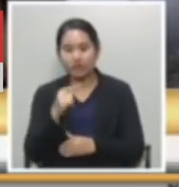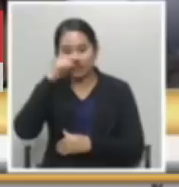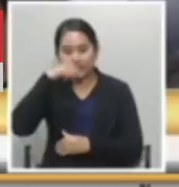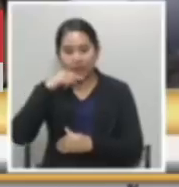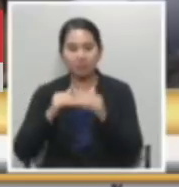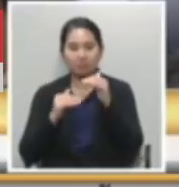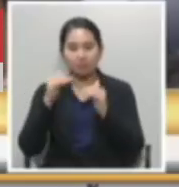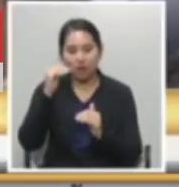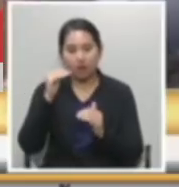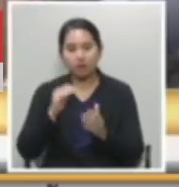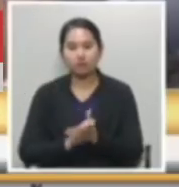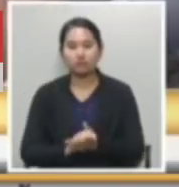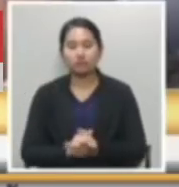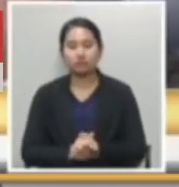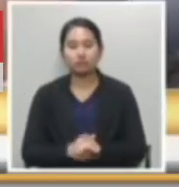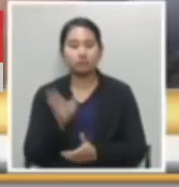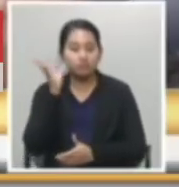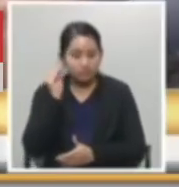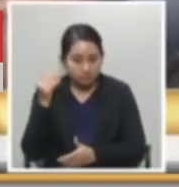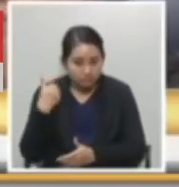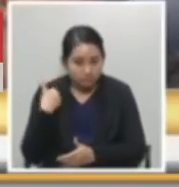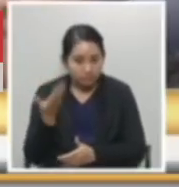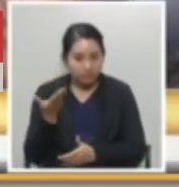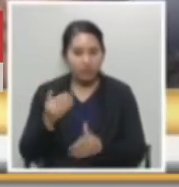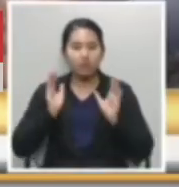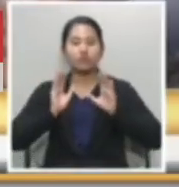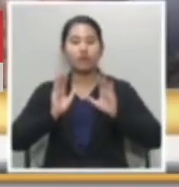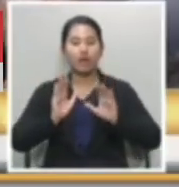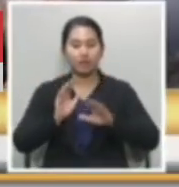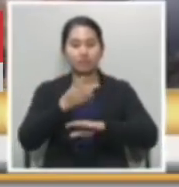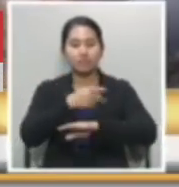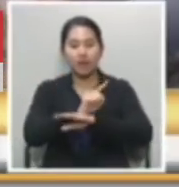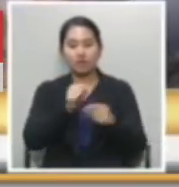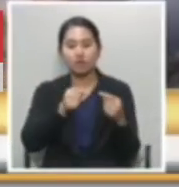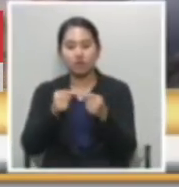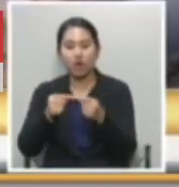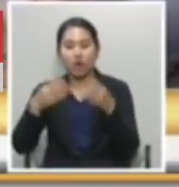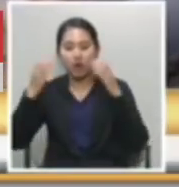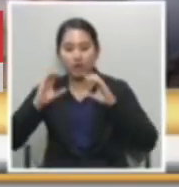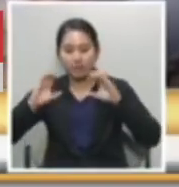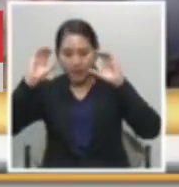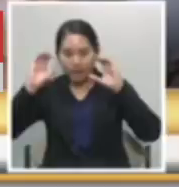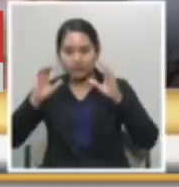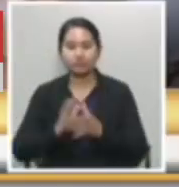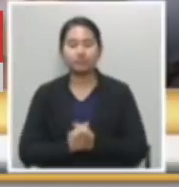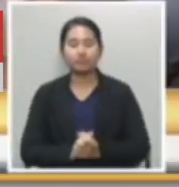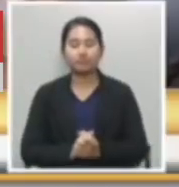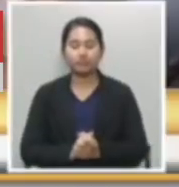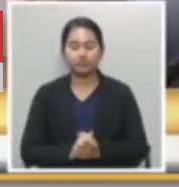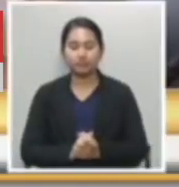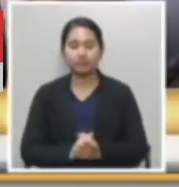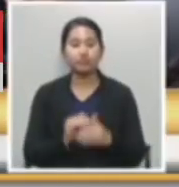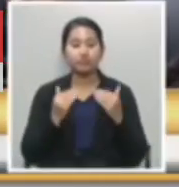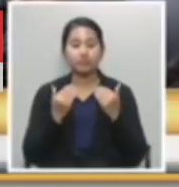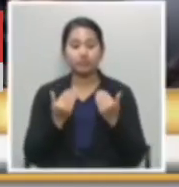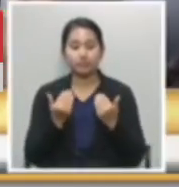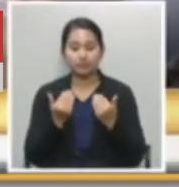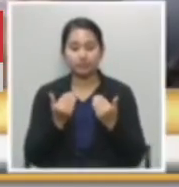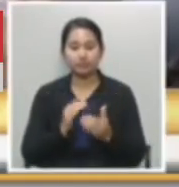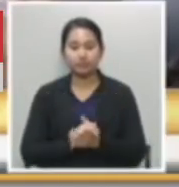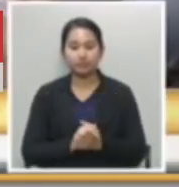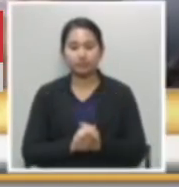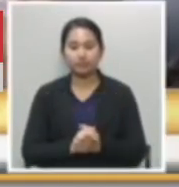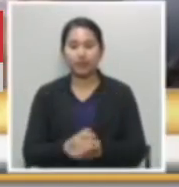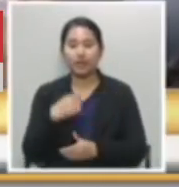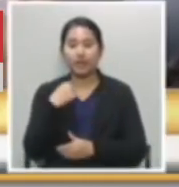เปรียบได้ยินไหมนี่คือสิ่งที่ฝากผ่านท่านประธานไปถึงรัฐบาลถึงนายกด้วยและวันนี้นะครับนอกจากภายน